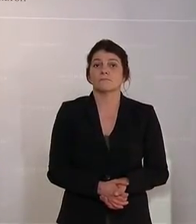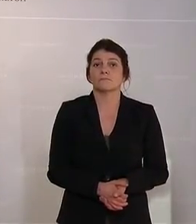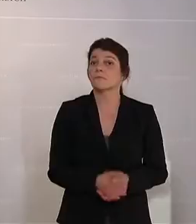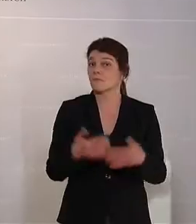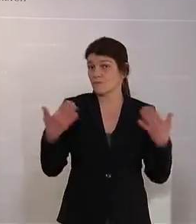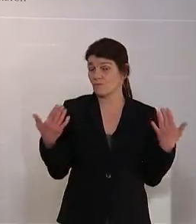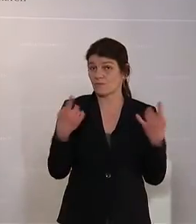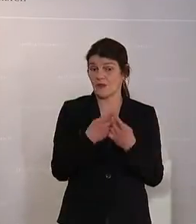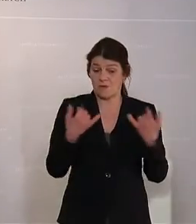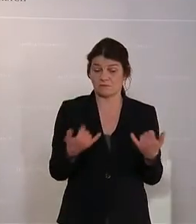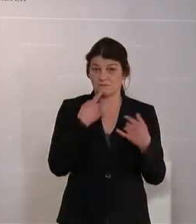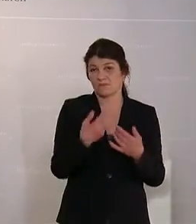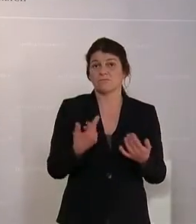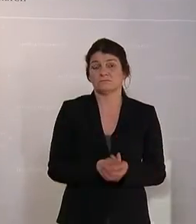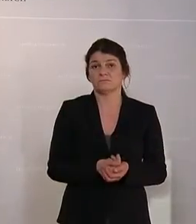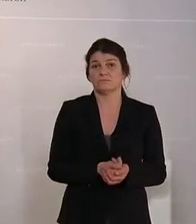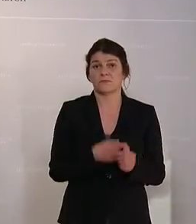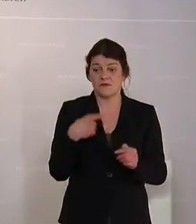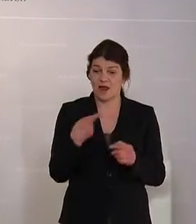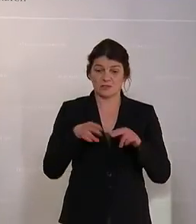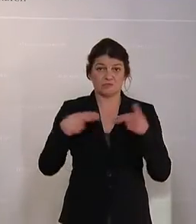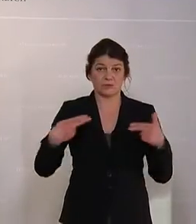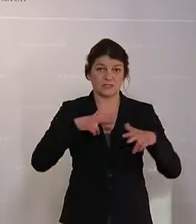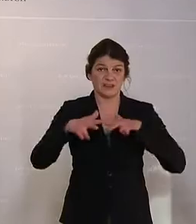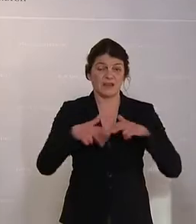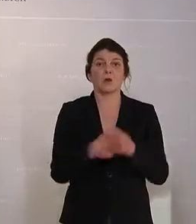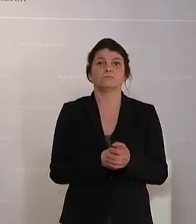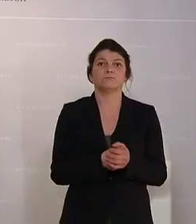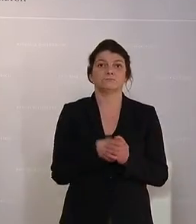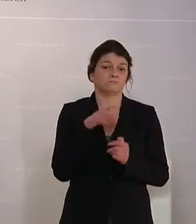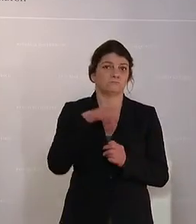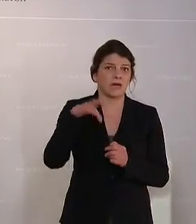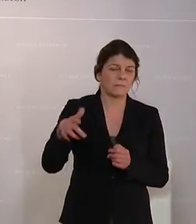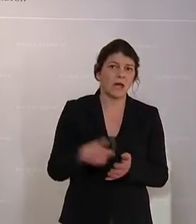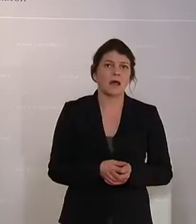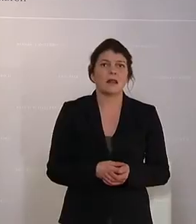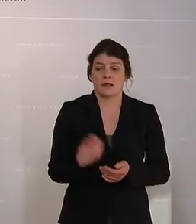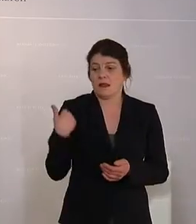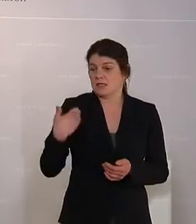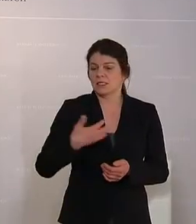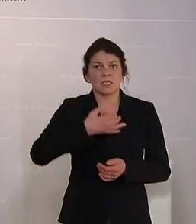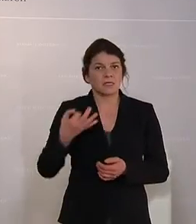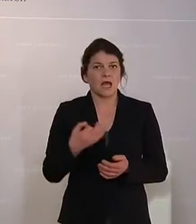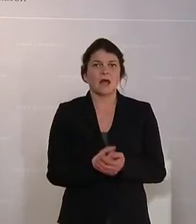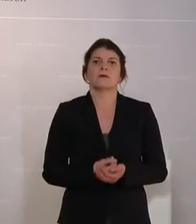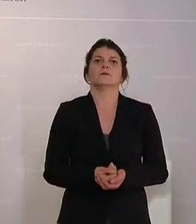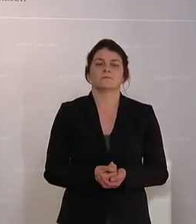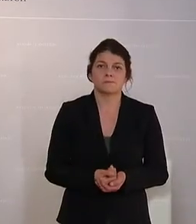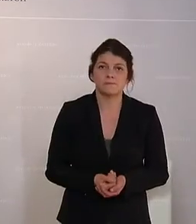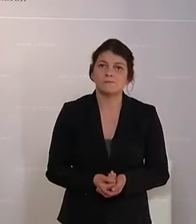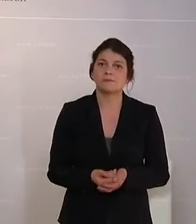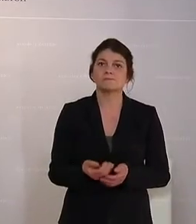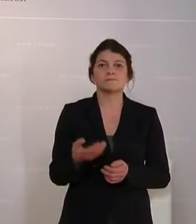Und auch hier sage ich es, wenn wir als Bundesregierung an mancher Stelle in den letzten Tagen hinter dem